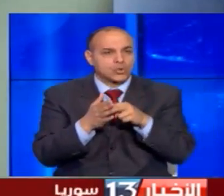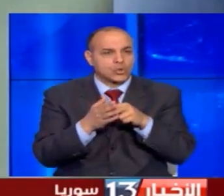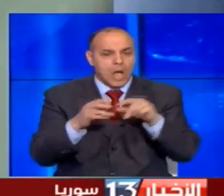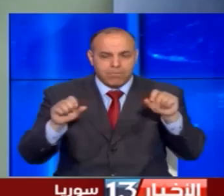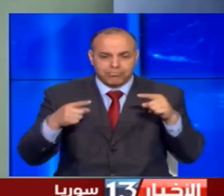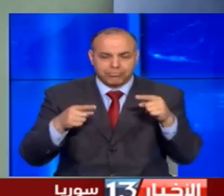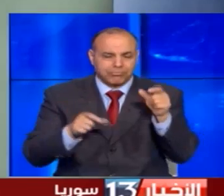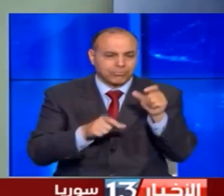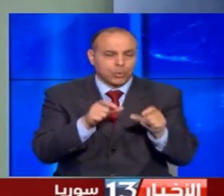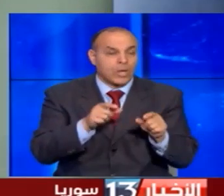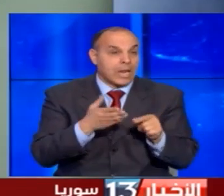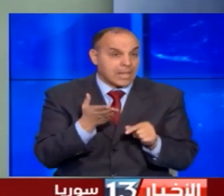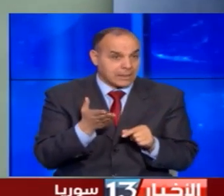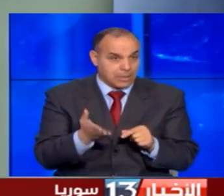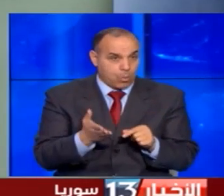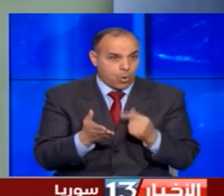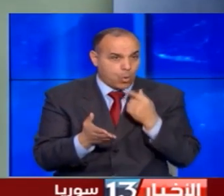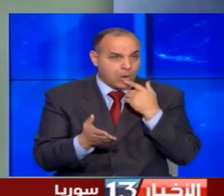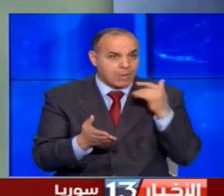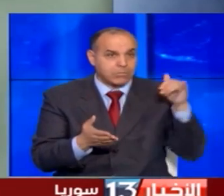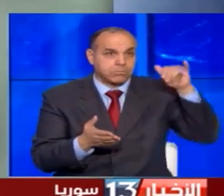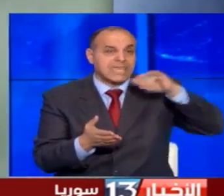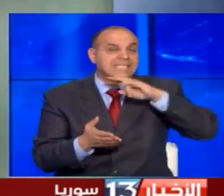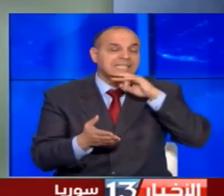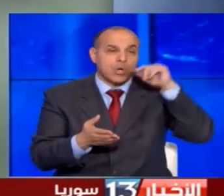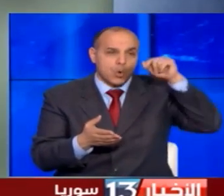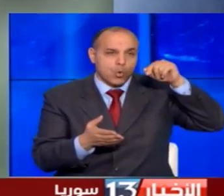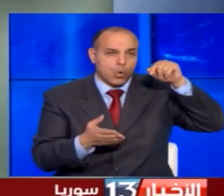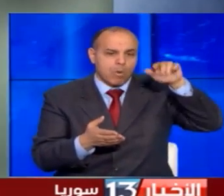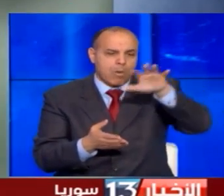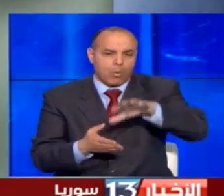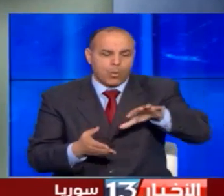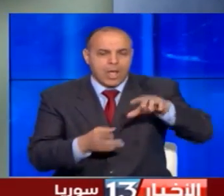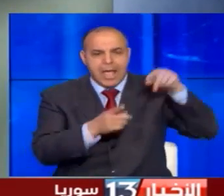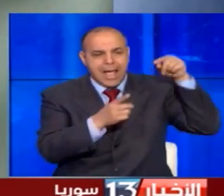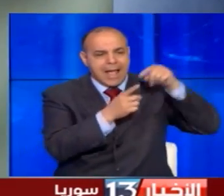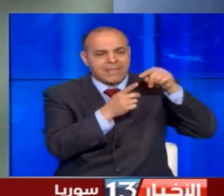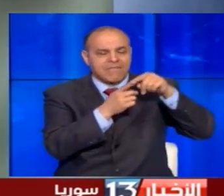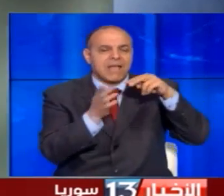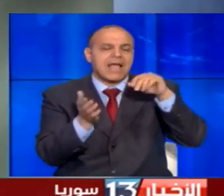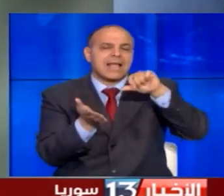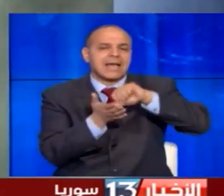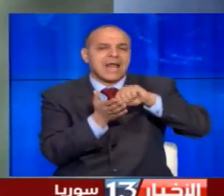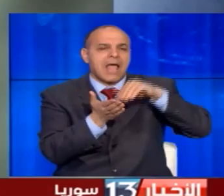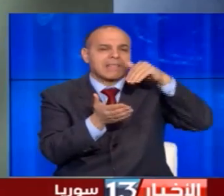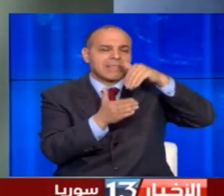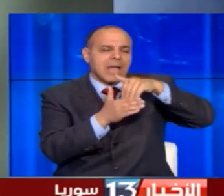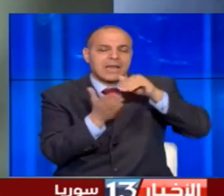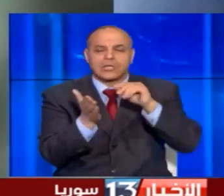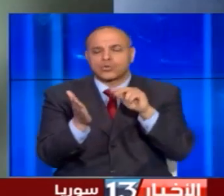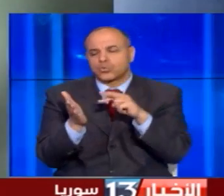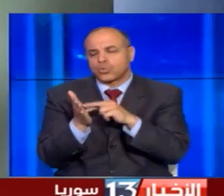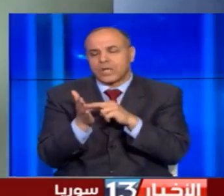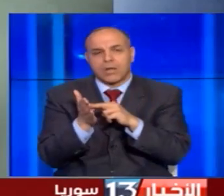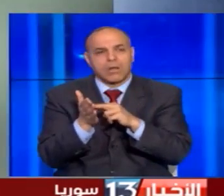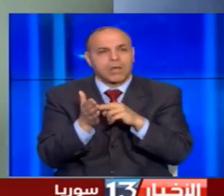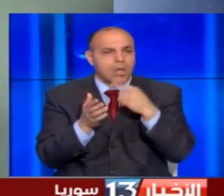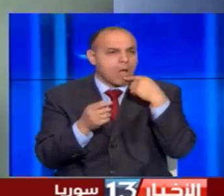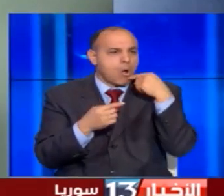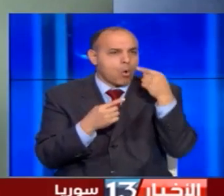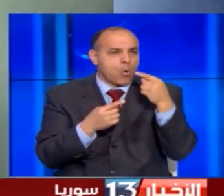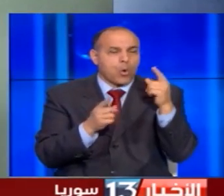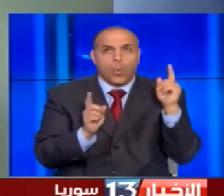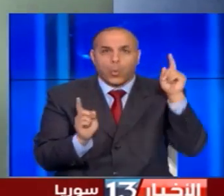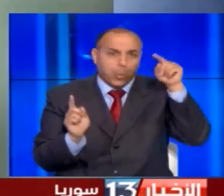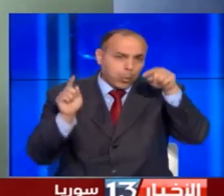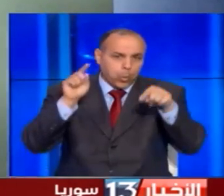الحرب الأهلية بها، أغار السلاح الجوي الإسرائيلي على ما وصفه أهدافا إيرانية داخل الأراضي السورية. موجات متتالية